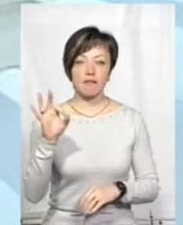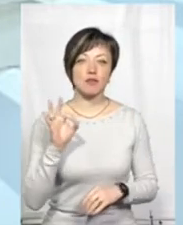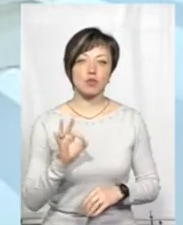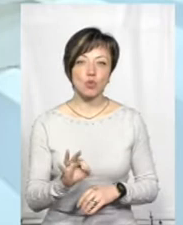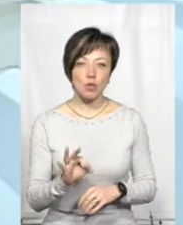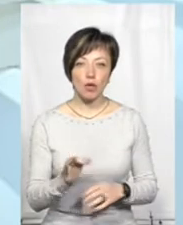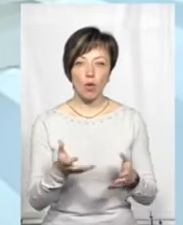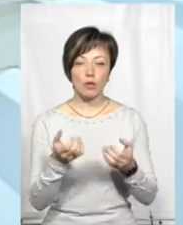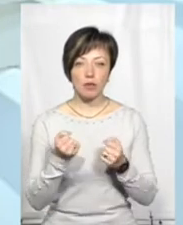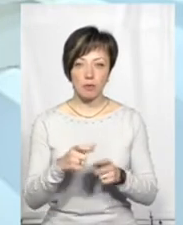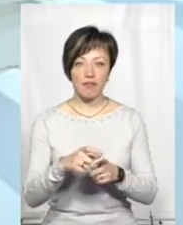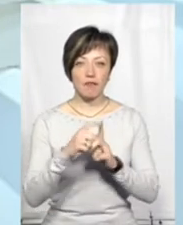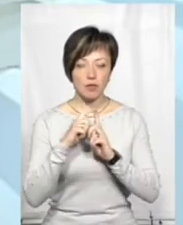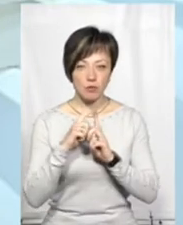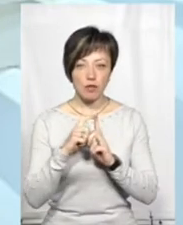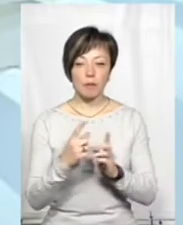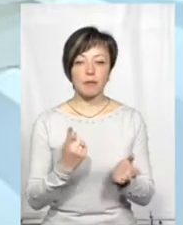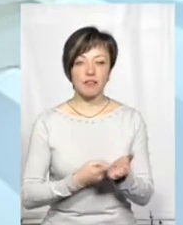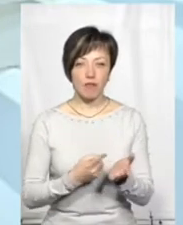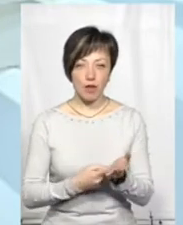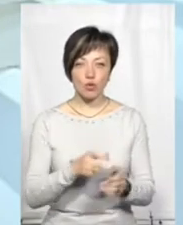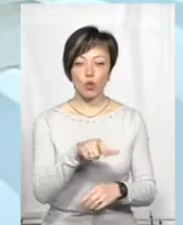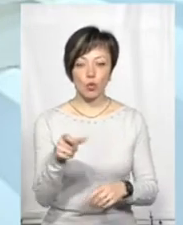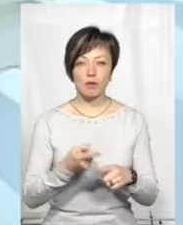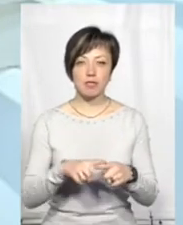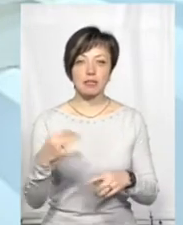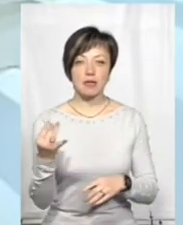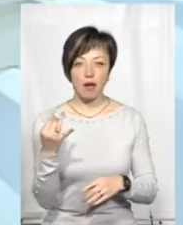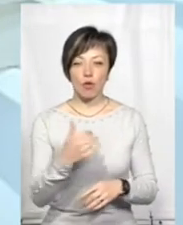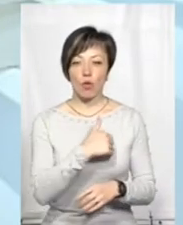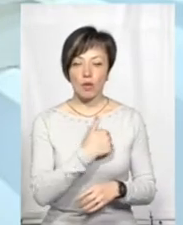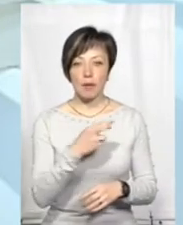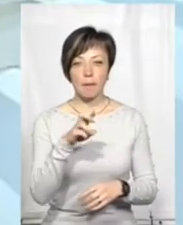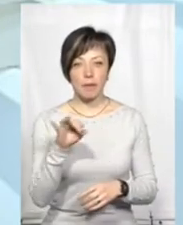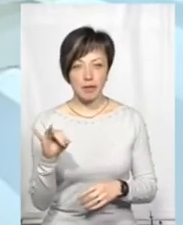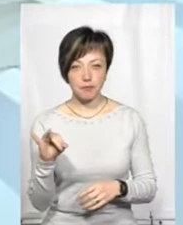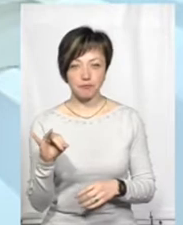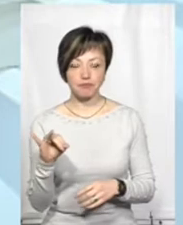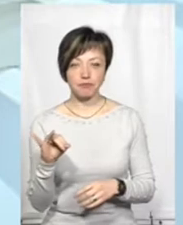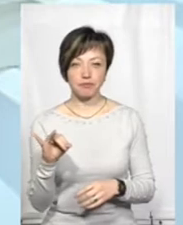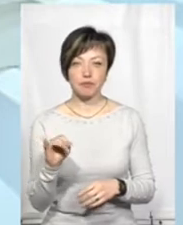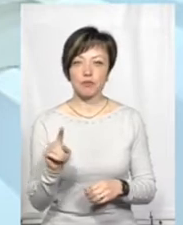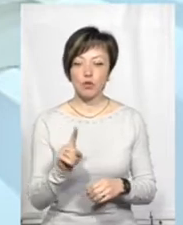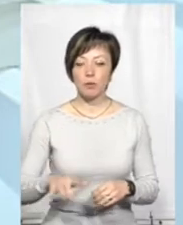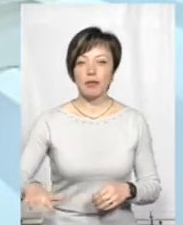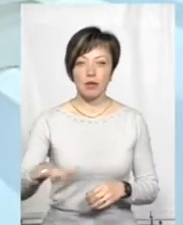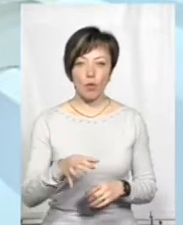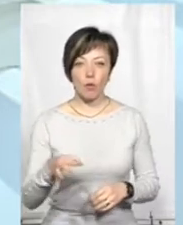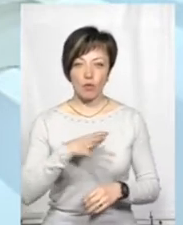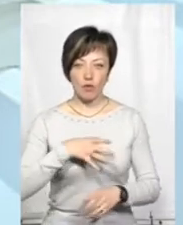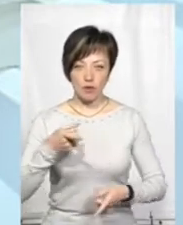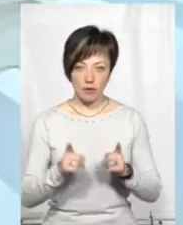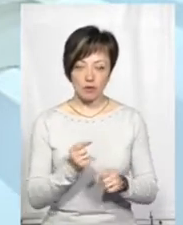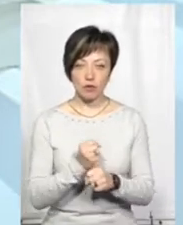65-75% ми отримали відповіді, які підтверджують, що людям це цікаво і вони хотіли би, щоб на території області був